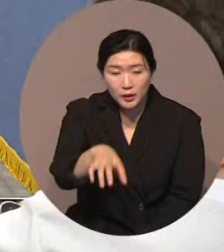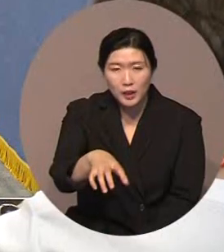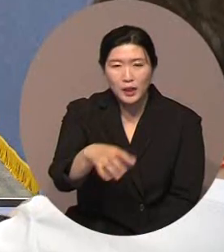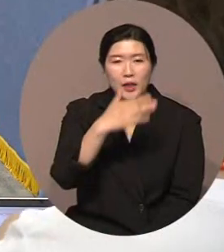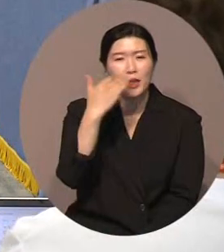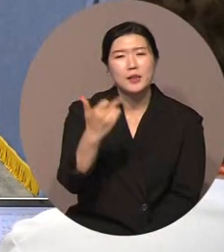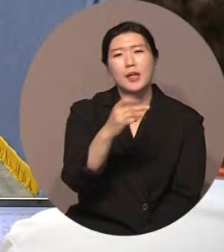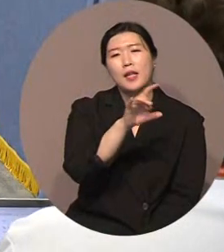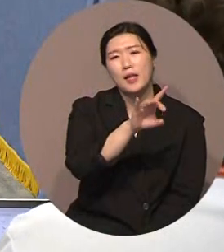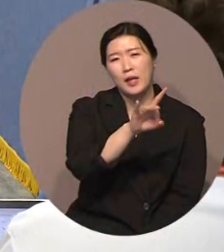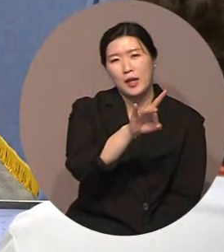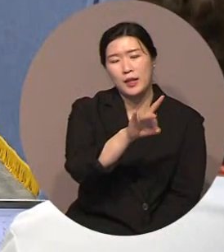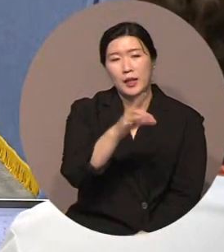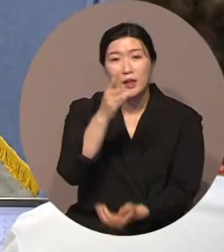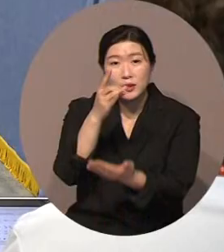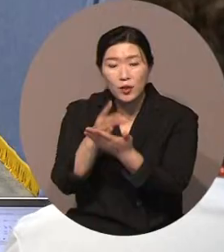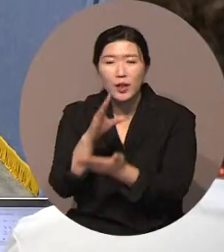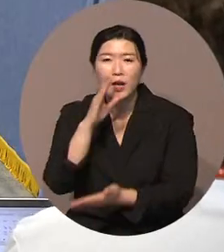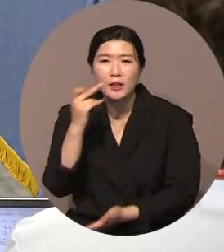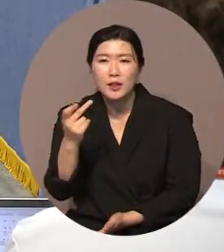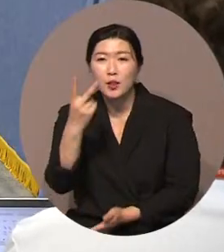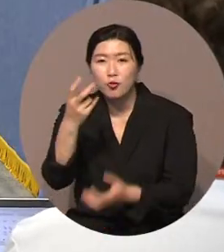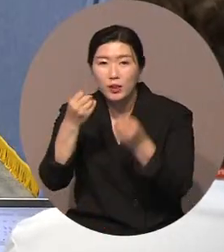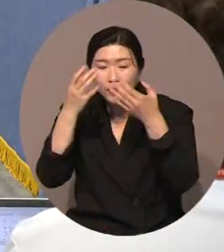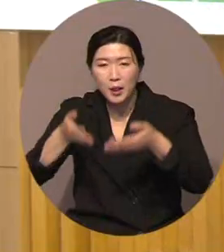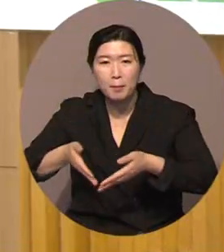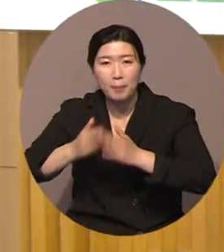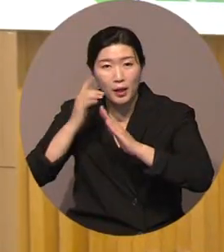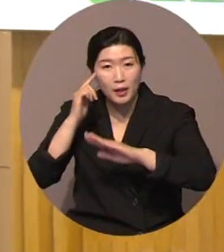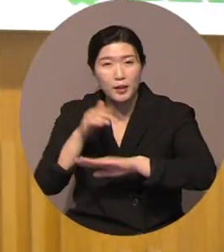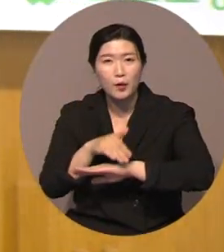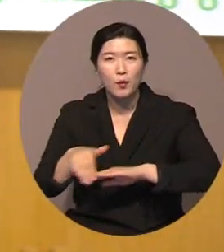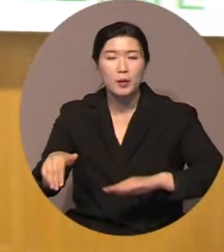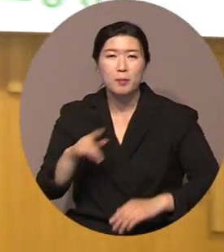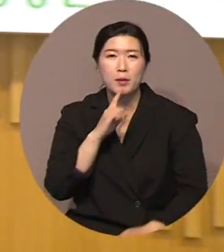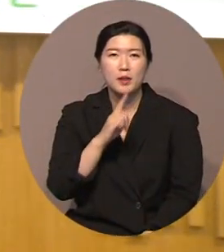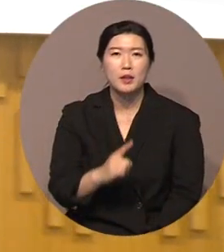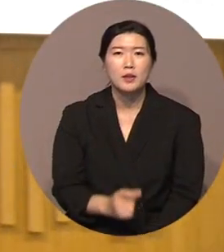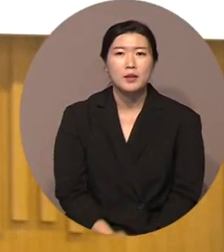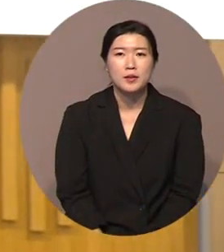운전면허 시험장도 천안 아산지역의 신설에 두 곳으로 늘리기로 했습니다